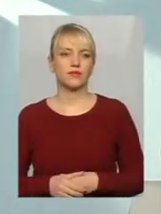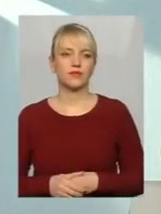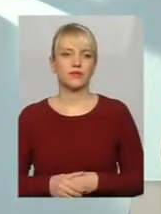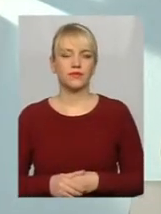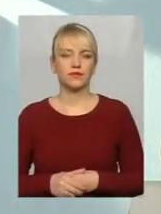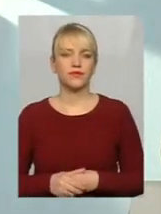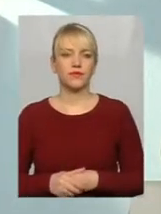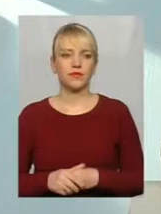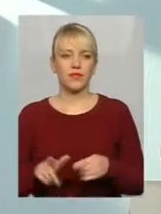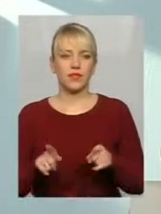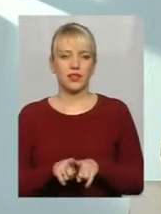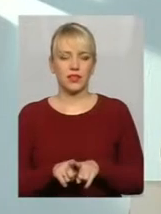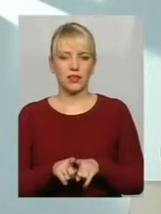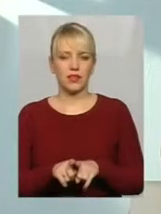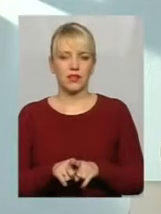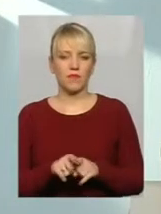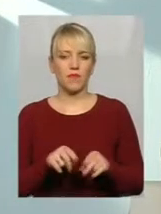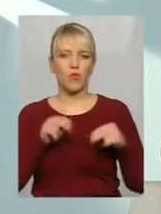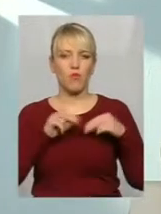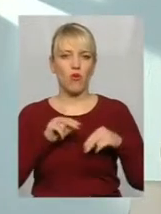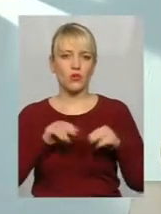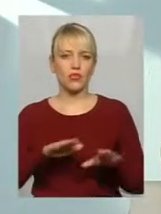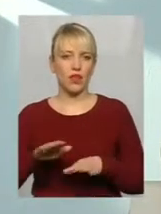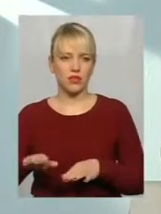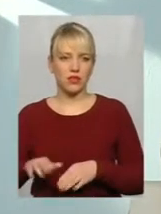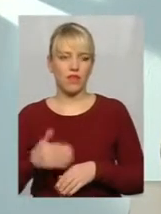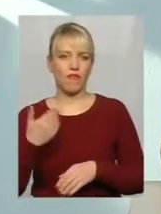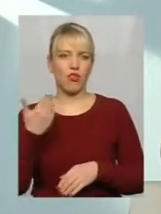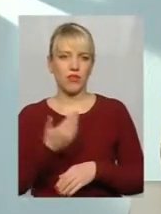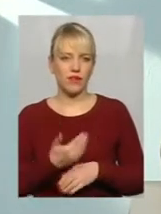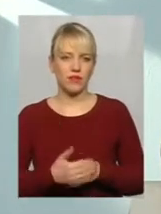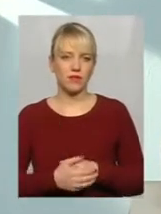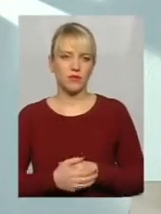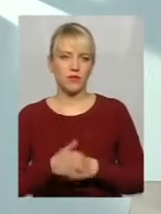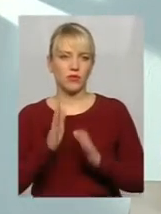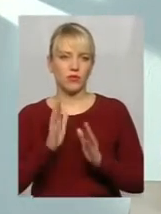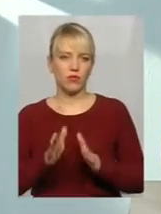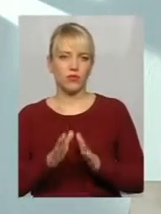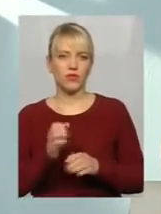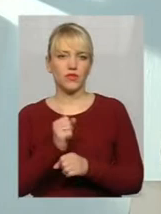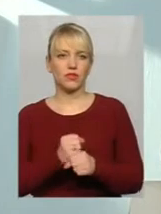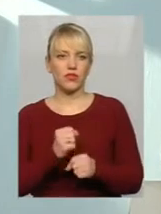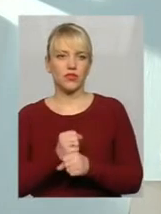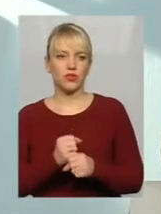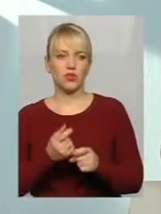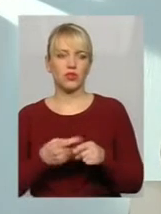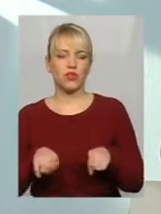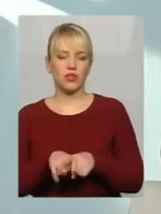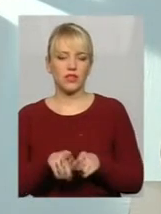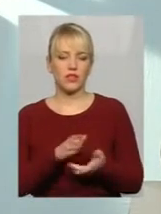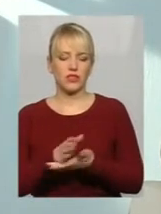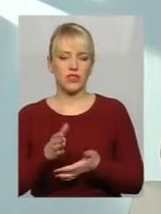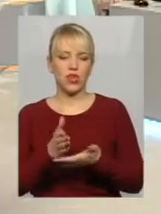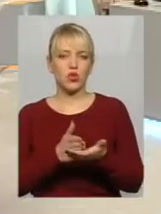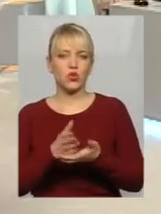Ну і на таких посадах, де вони будуть відпрацьовувати дані від служби, але